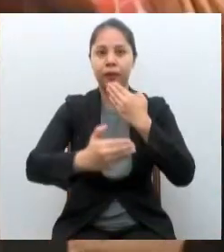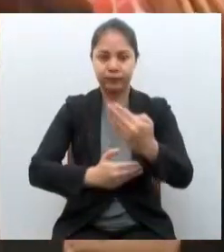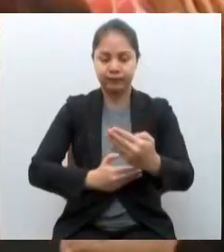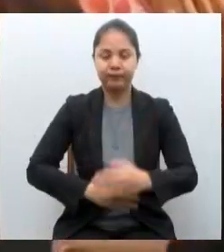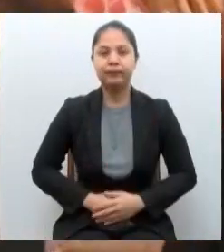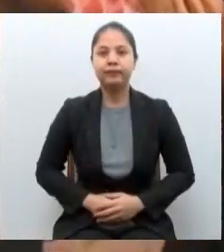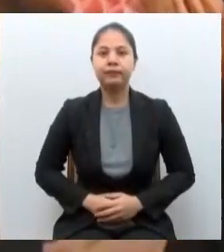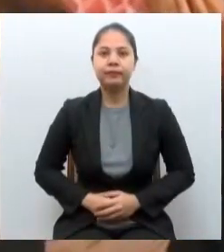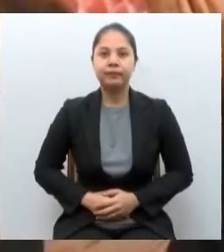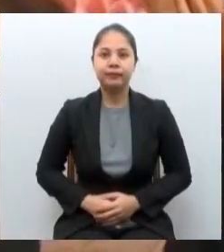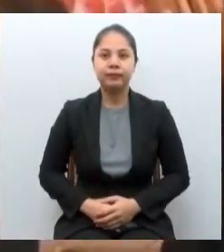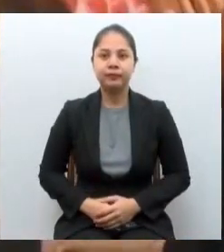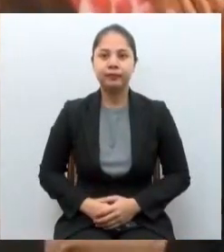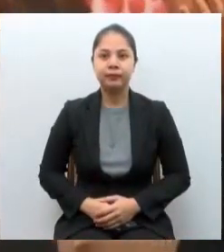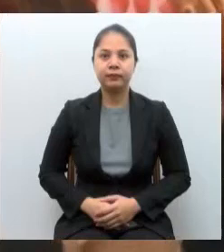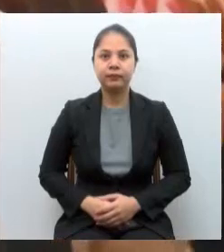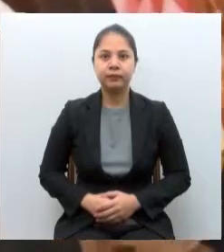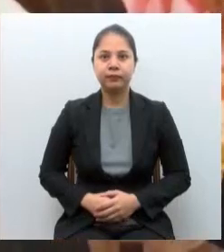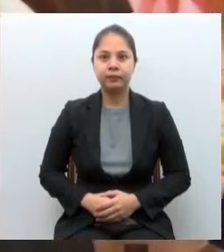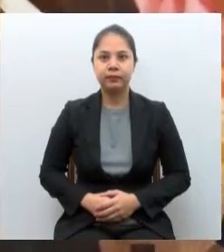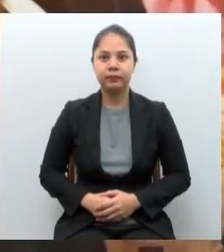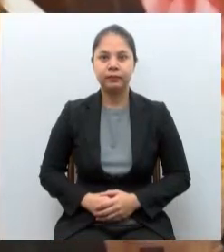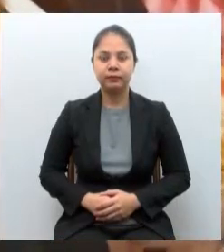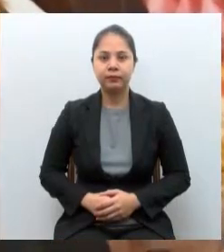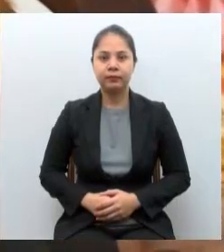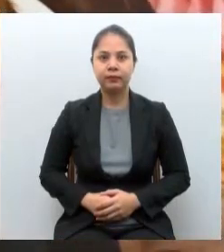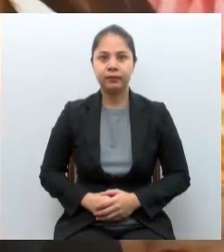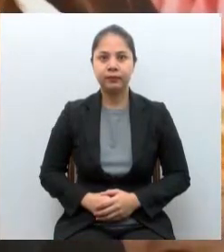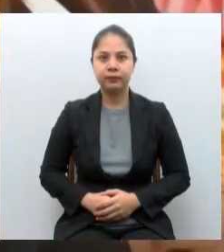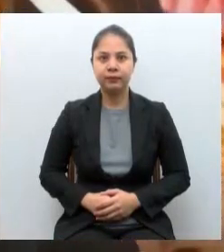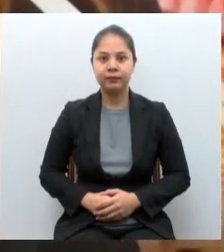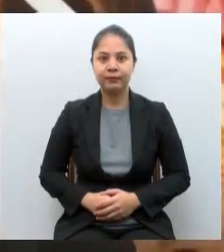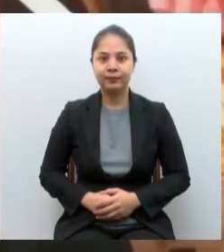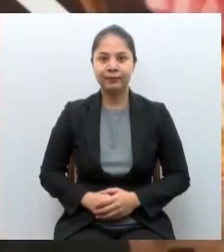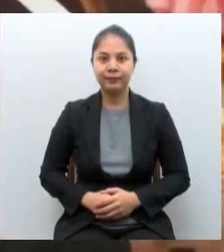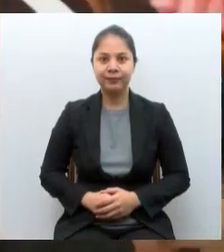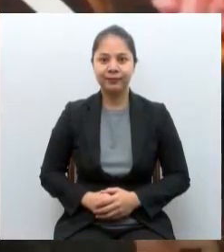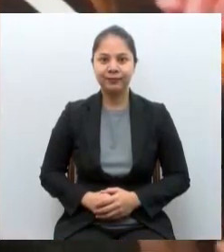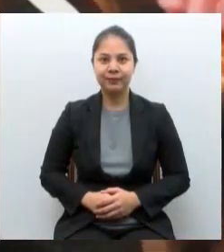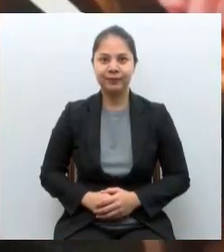องไปนะครับขอบคุณทุกคนขอความดีความดีคุณก็ถือใจผม